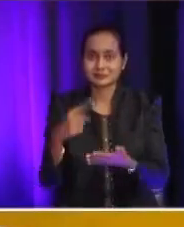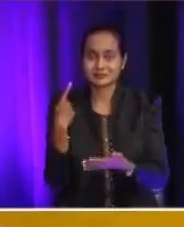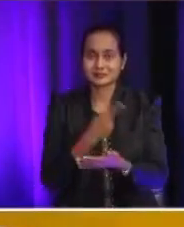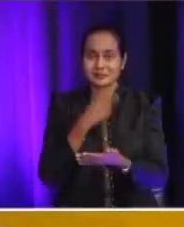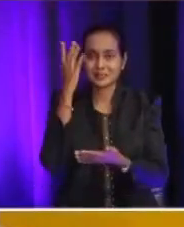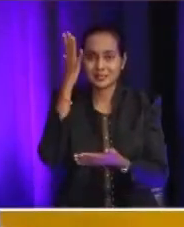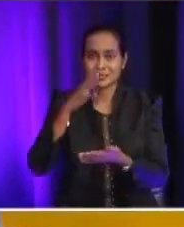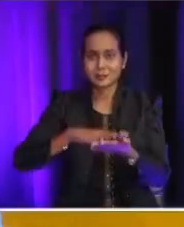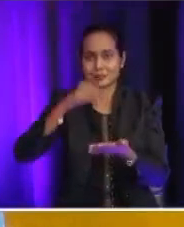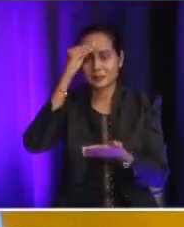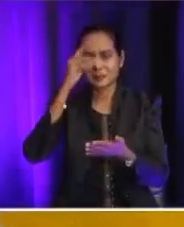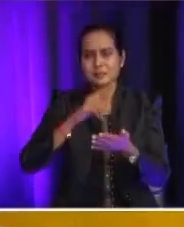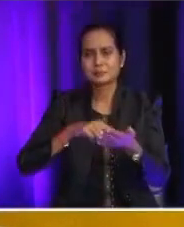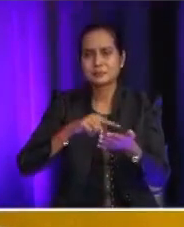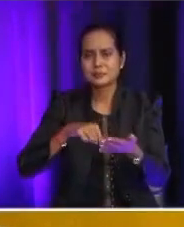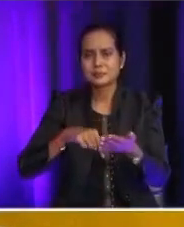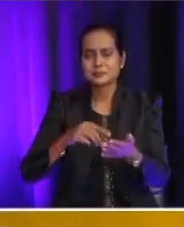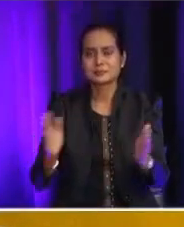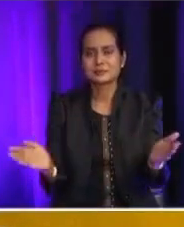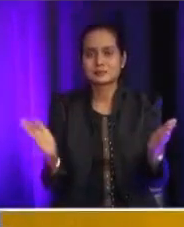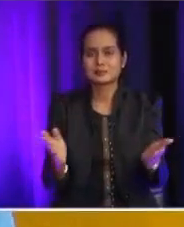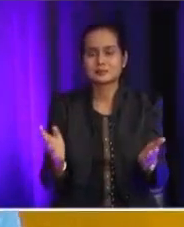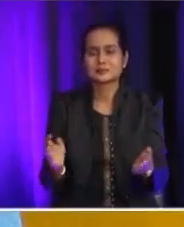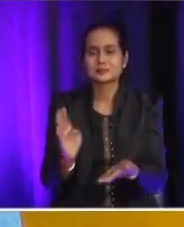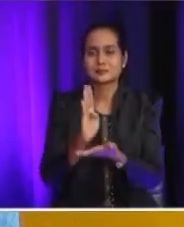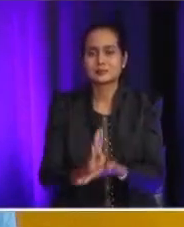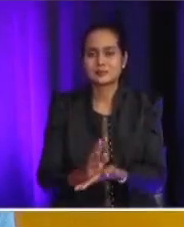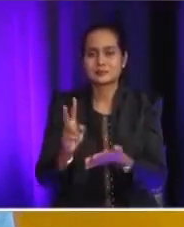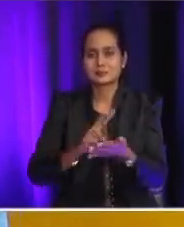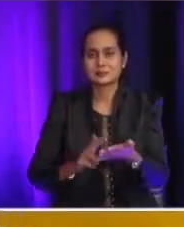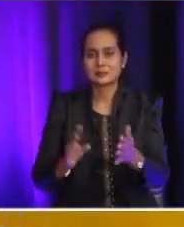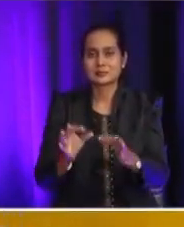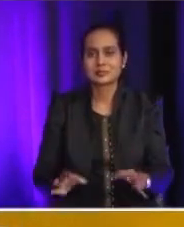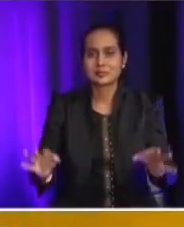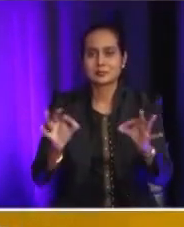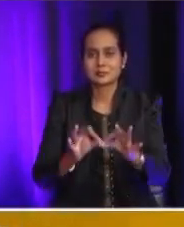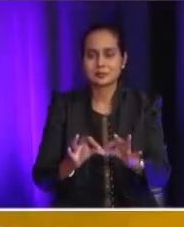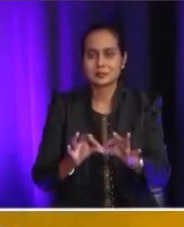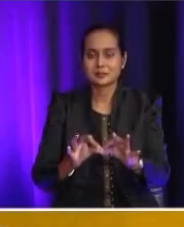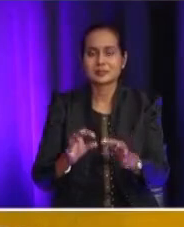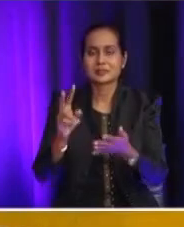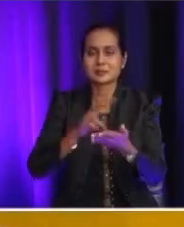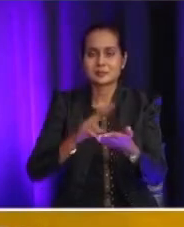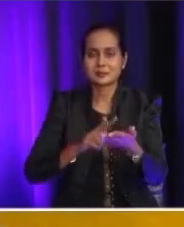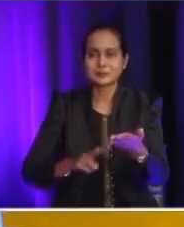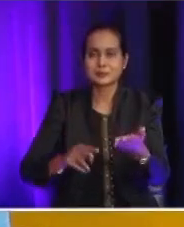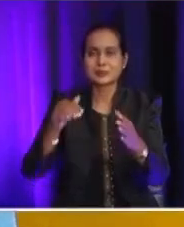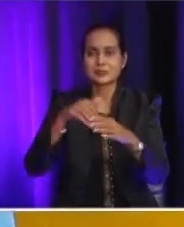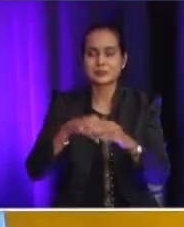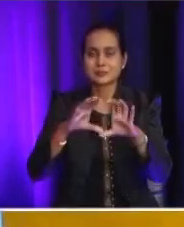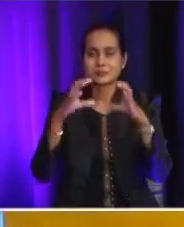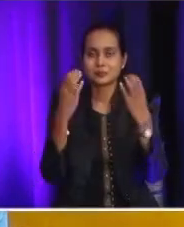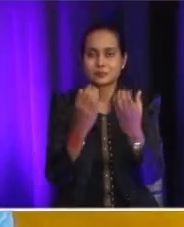dia memupuk budaya membaca tu. Kepentingan membaca kepada setiap kelompok masyarakat. Dari